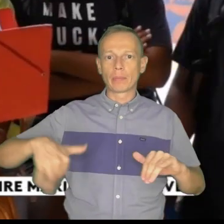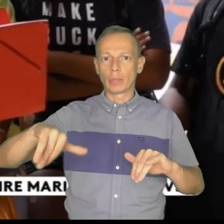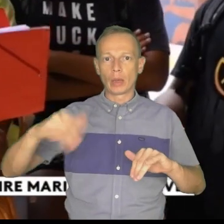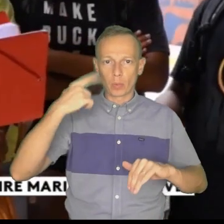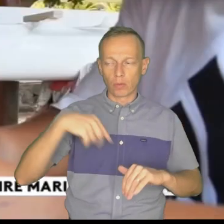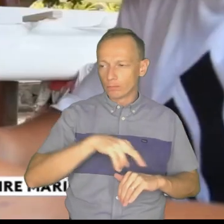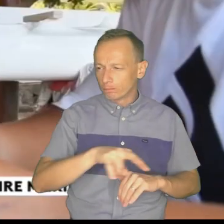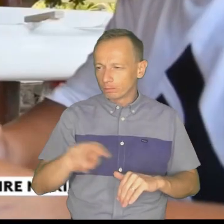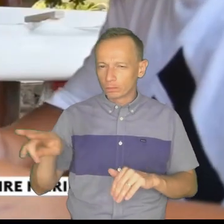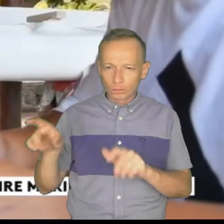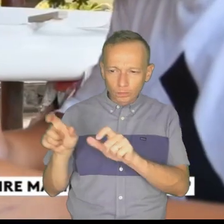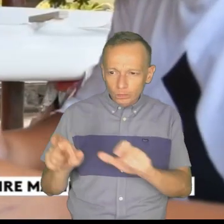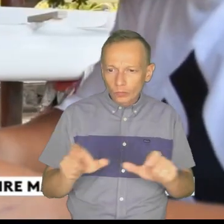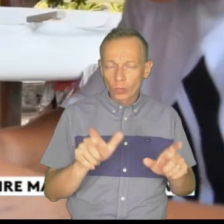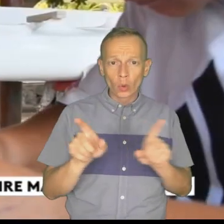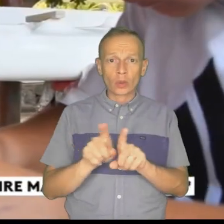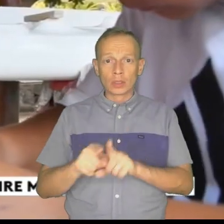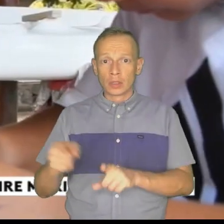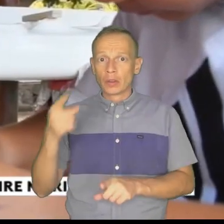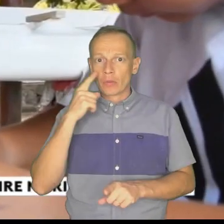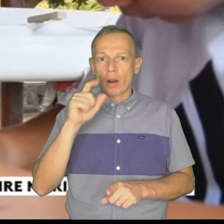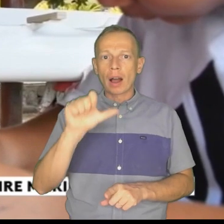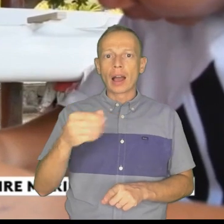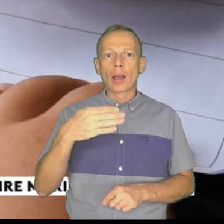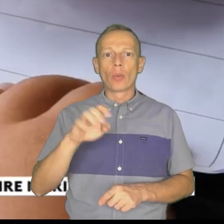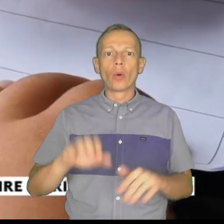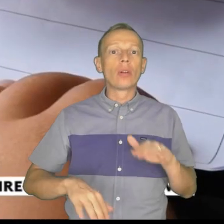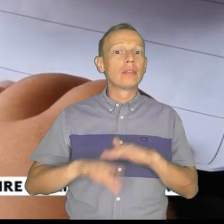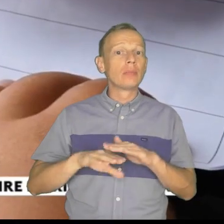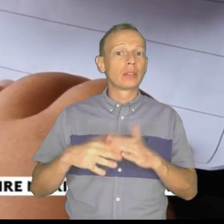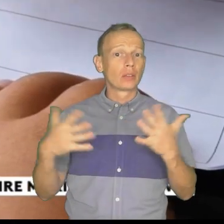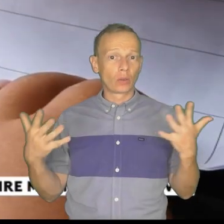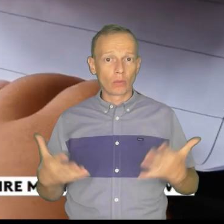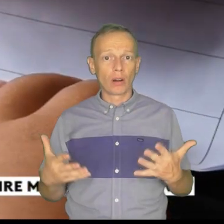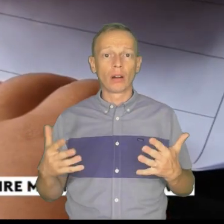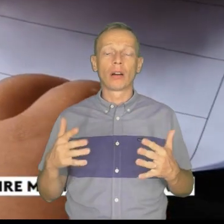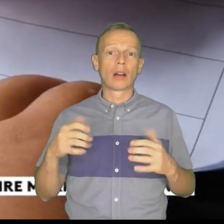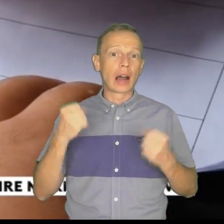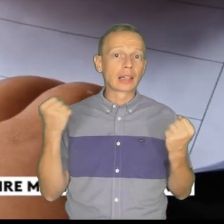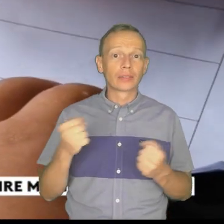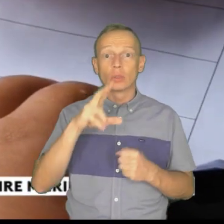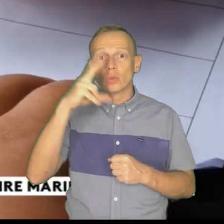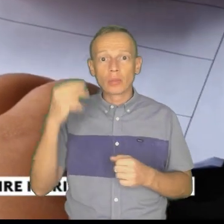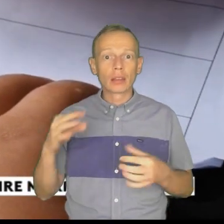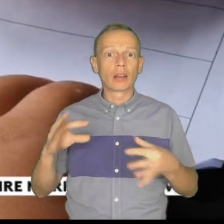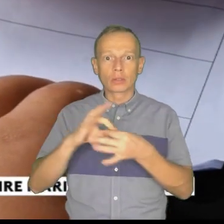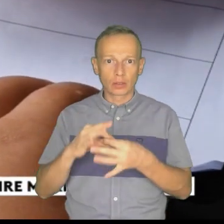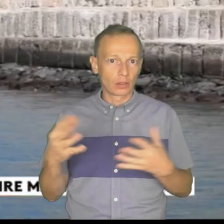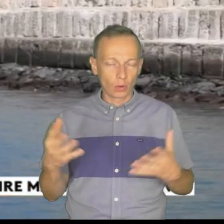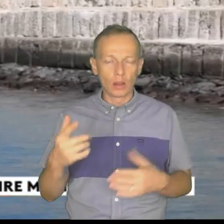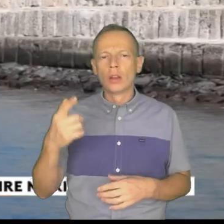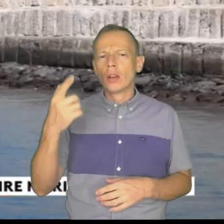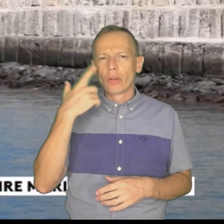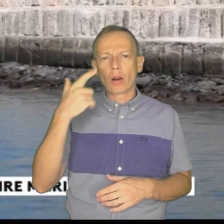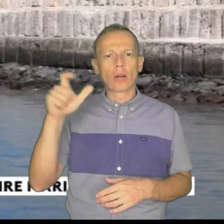un état des lieux de la zone, ainsi de découvrir les limites de l'AME et les activités humaines associées. Écoutons à présent la